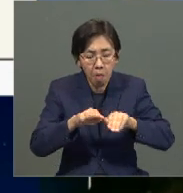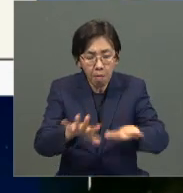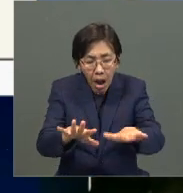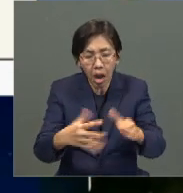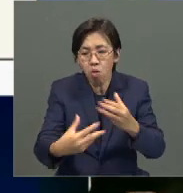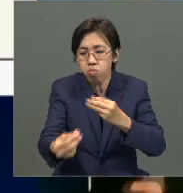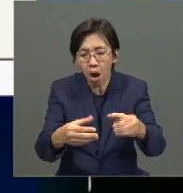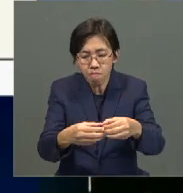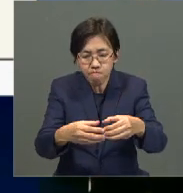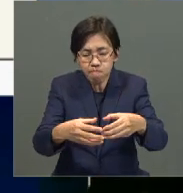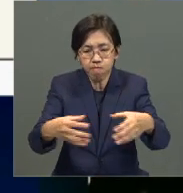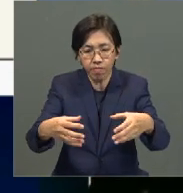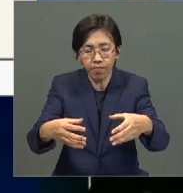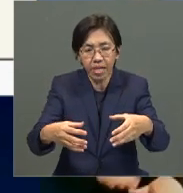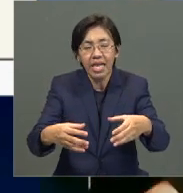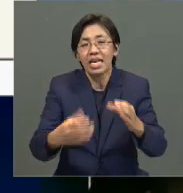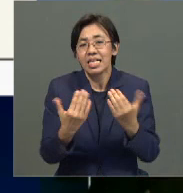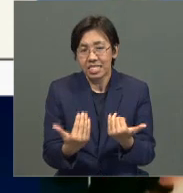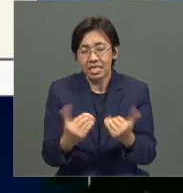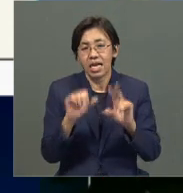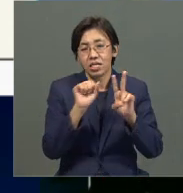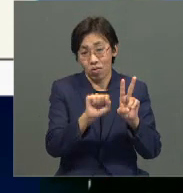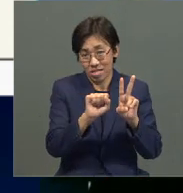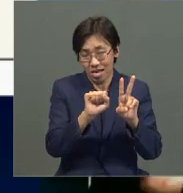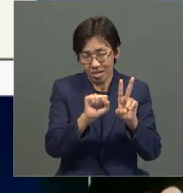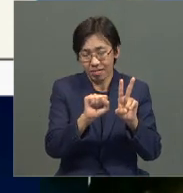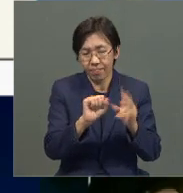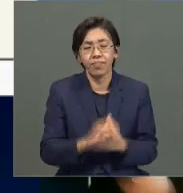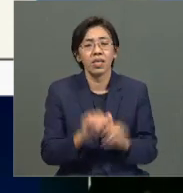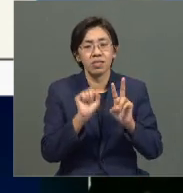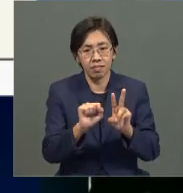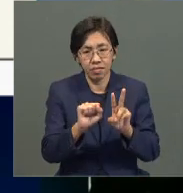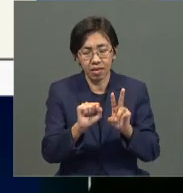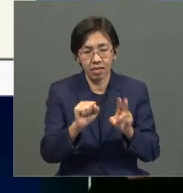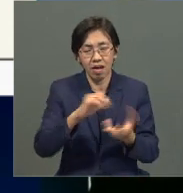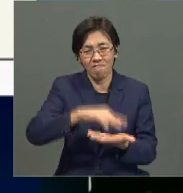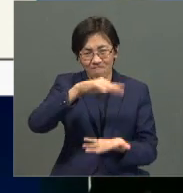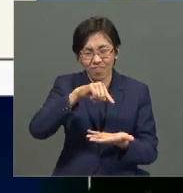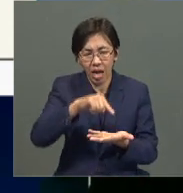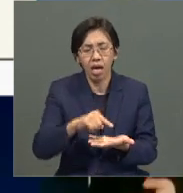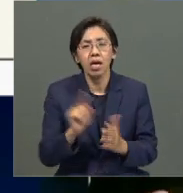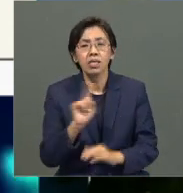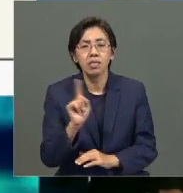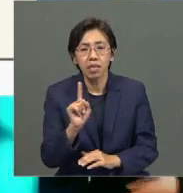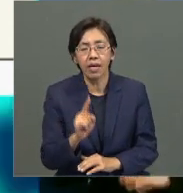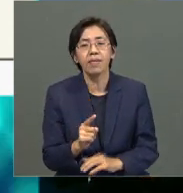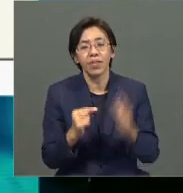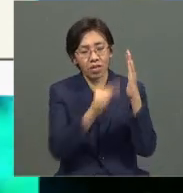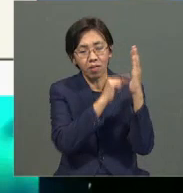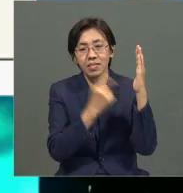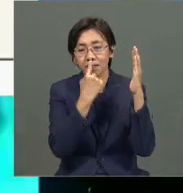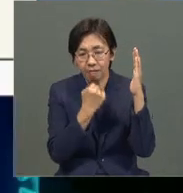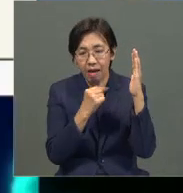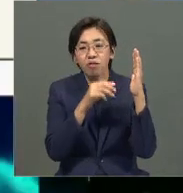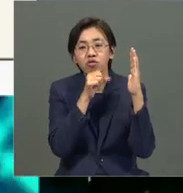นี้สำหรับในระยะแรก 200,000 โดสเนี่ยส่งไป13จังหวัดที่มีความเสี่ยงสูงสุดก็คือพื้นที่สีแดงและพื้นที่สี